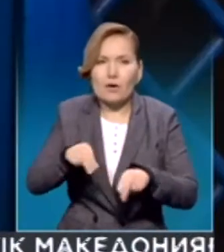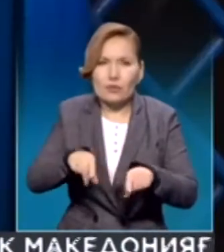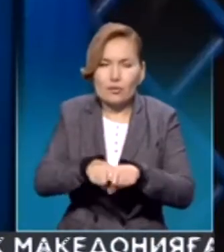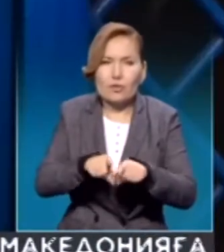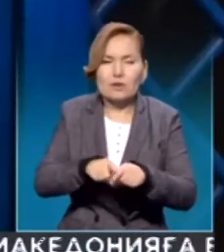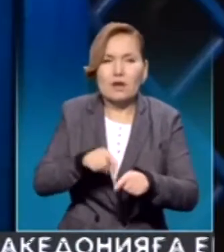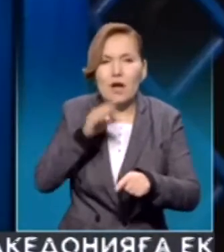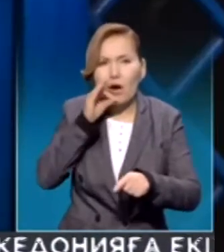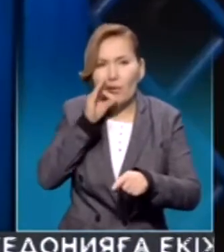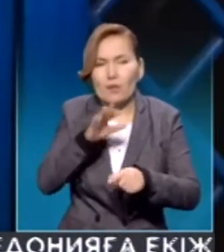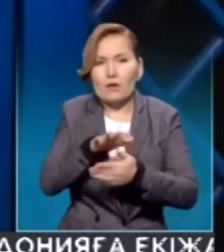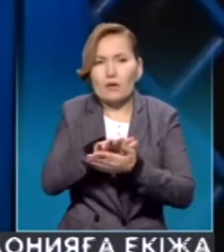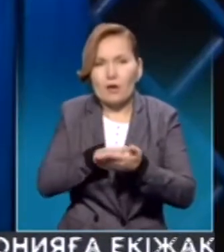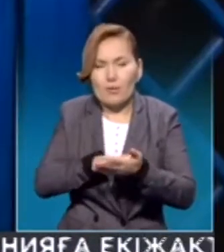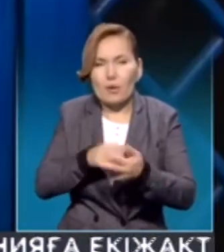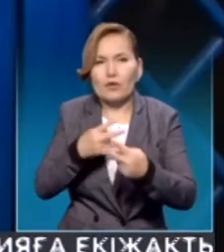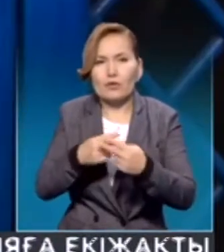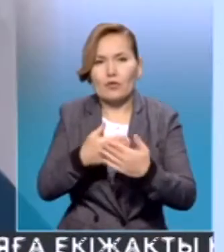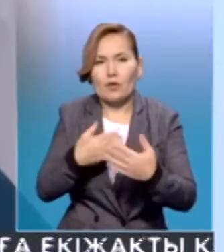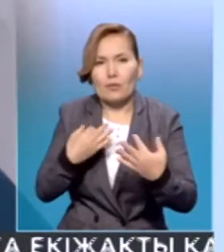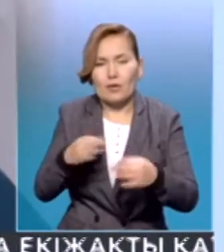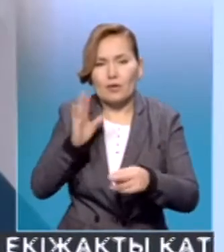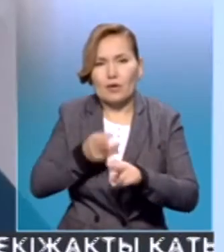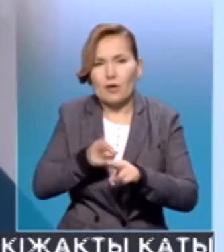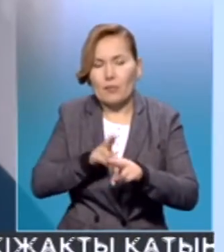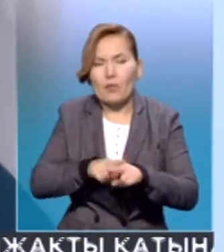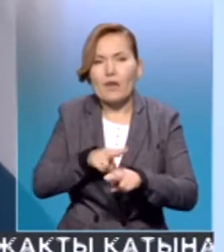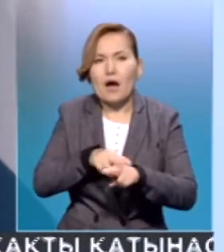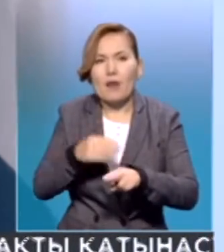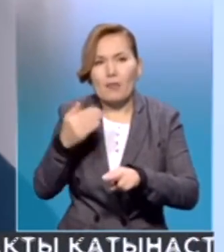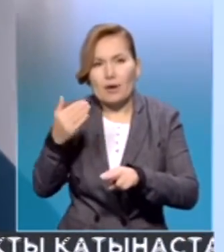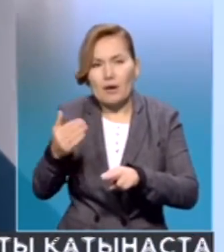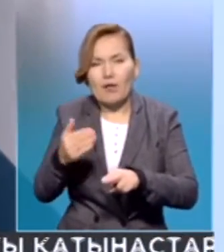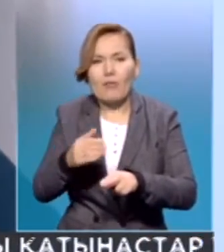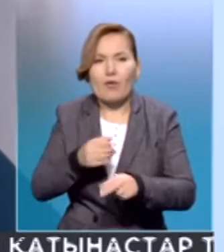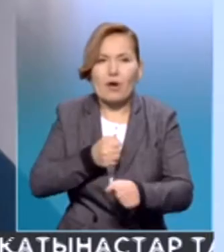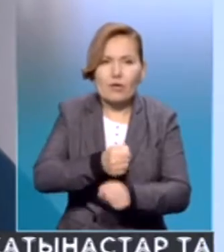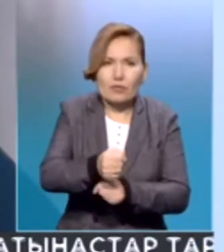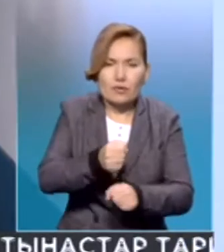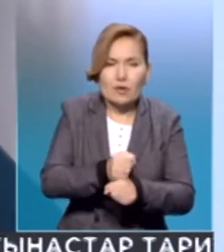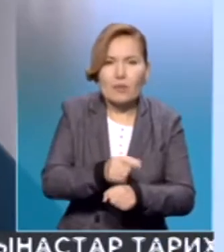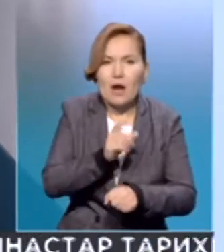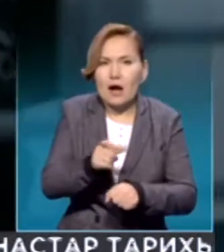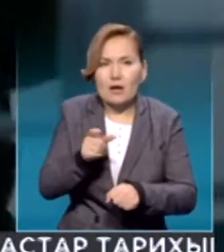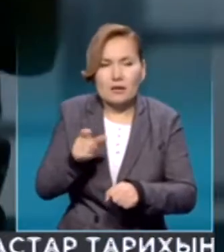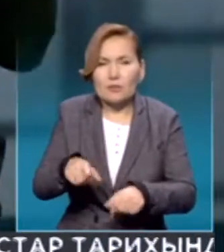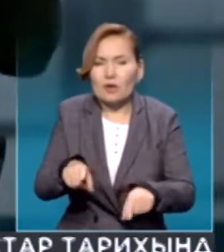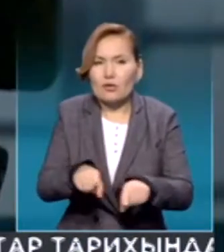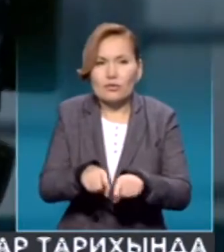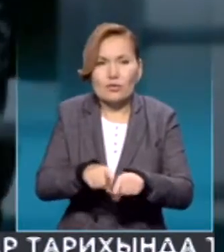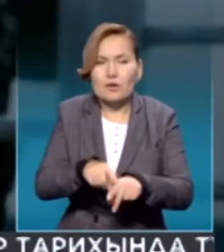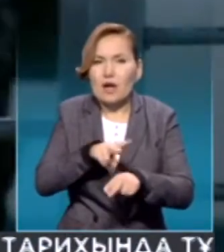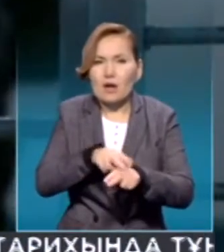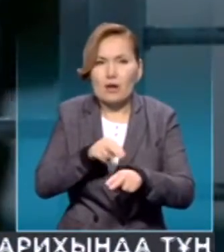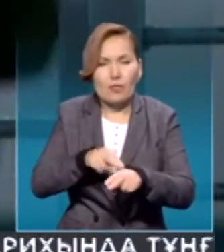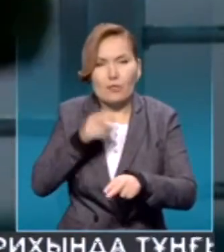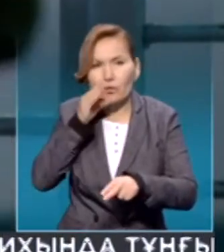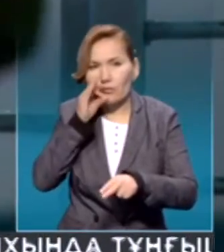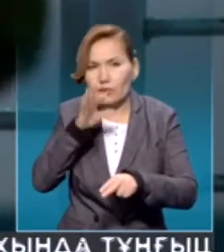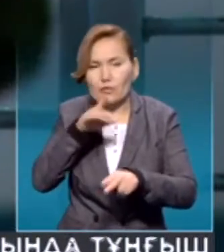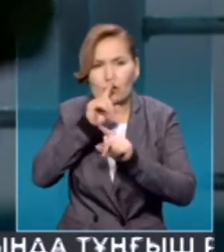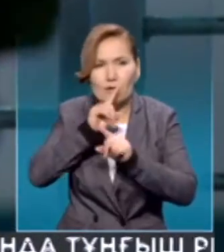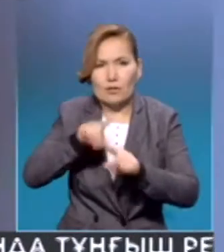Ал лауазымын асырап пайдаланып азаматтарды азаптаған күштік құрылым қызметкерлеріне де рақымшылық жоқ. Заңда бұл мәселе де